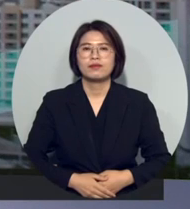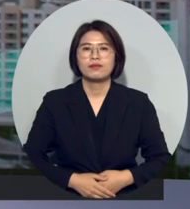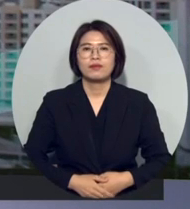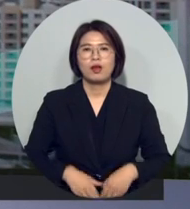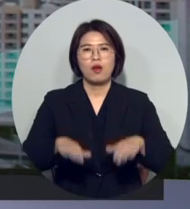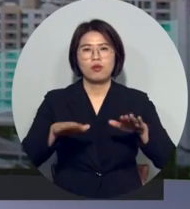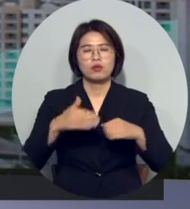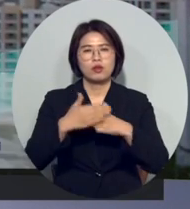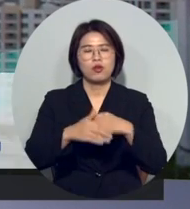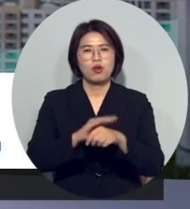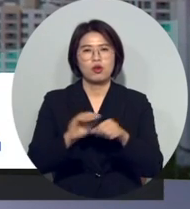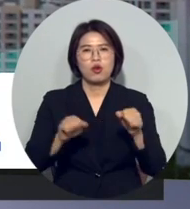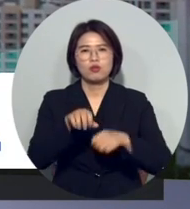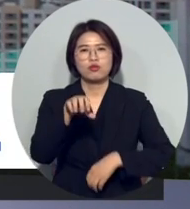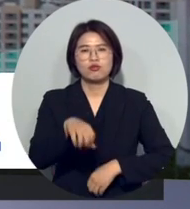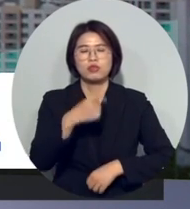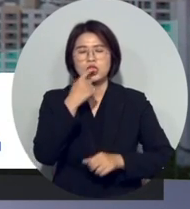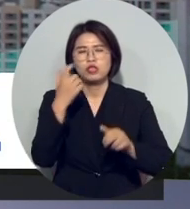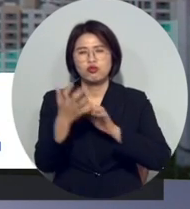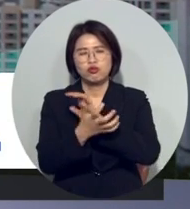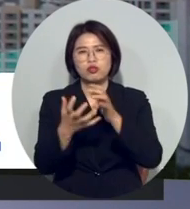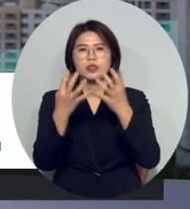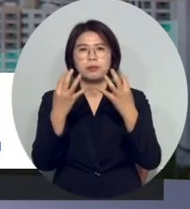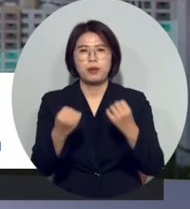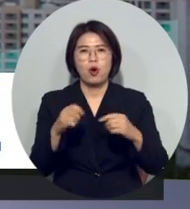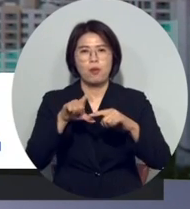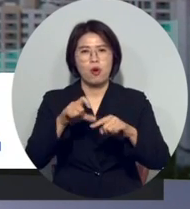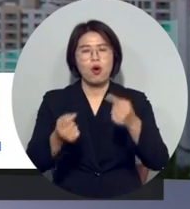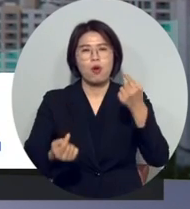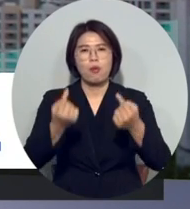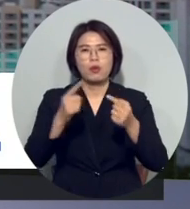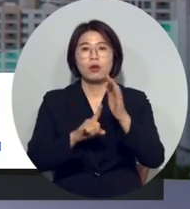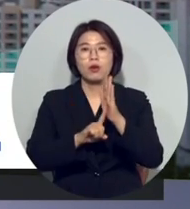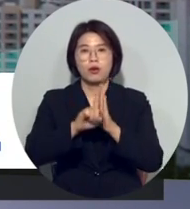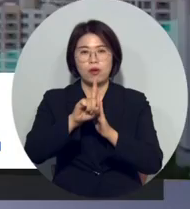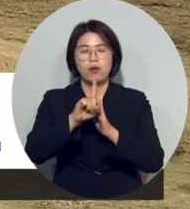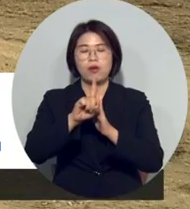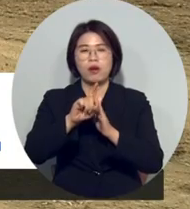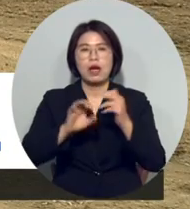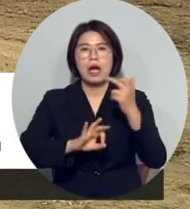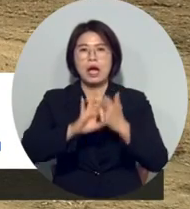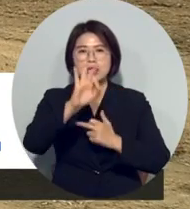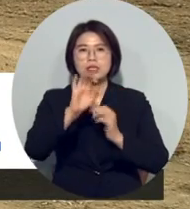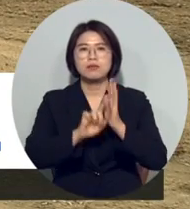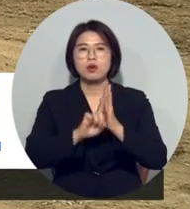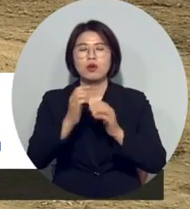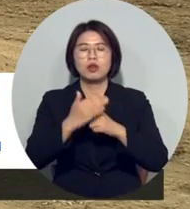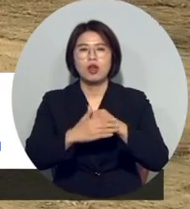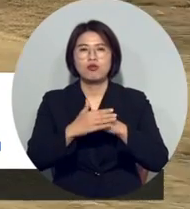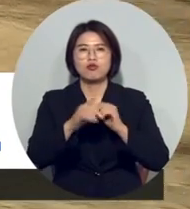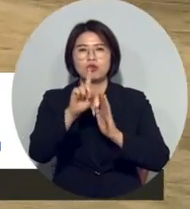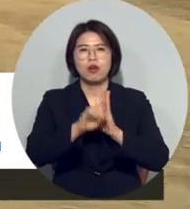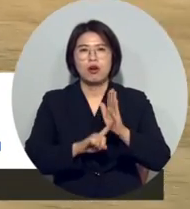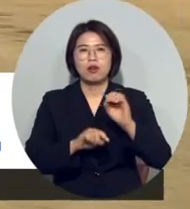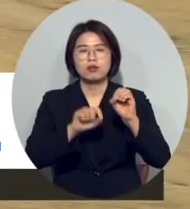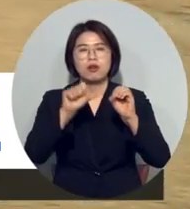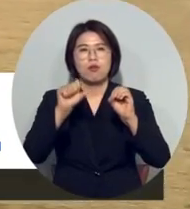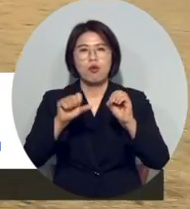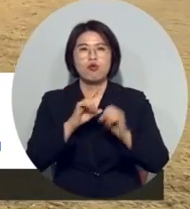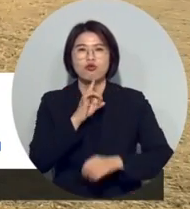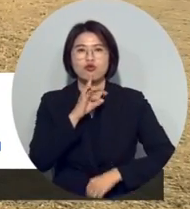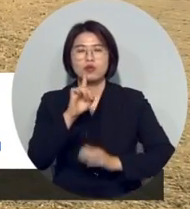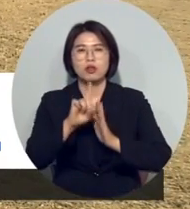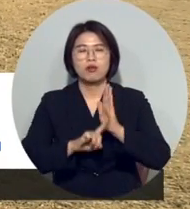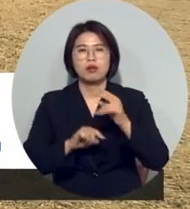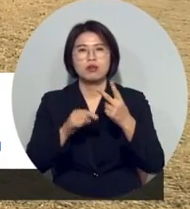오늘 대구와 경북 지역은 구름 많은 가운데 평년보다 기운이 높겠습니다 아침 최저기온은 대구 영하 0.5 도구 미용 와